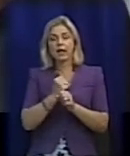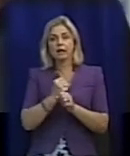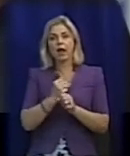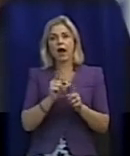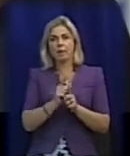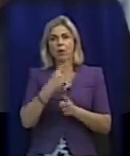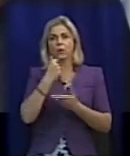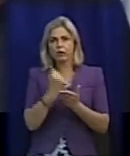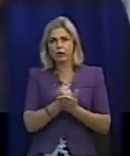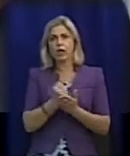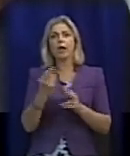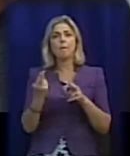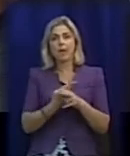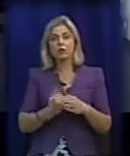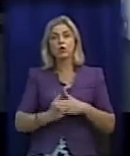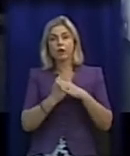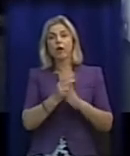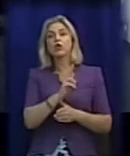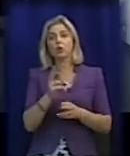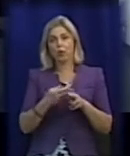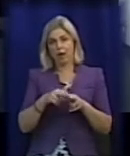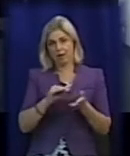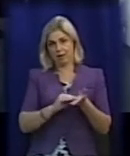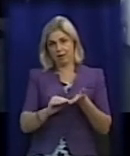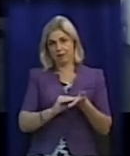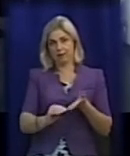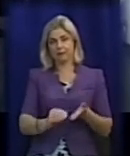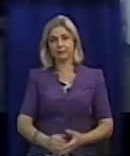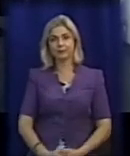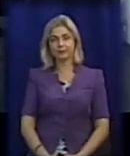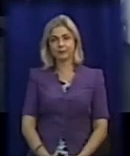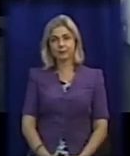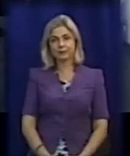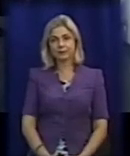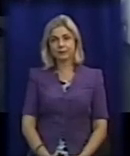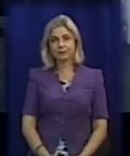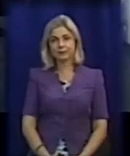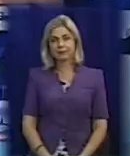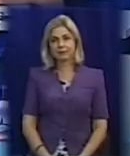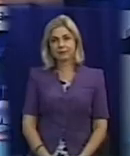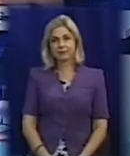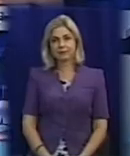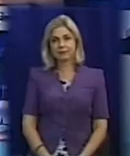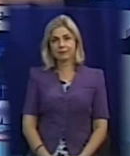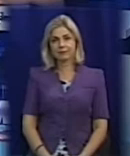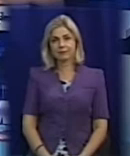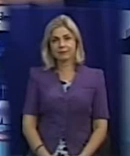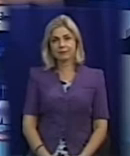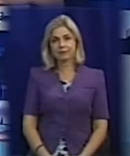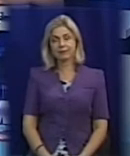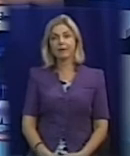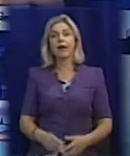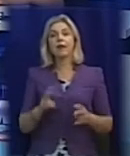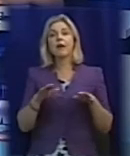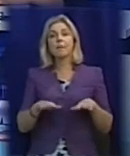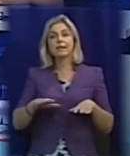без посилання на того, хто його зробив. Тетяна Бакоцька, Андрій Заворотний, телевізійні новини Миколаївщини. На міському